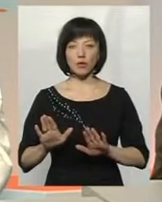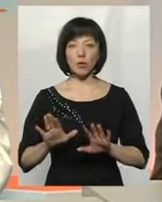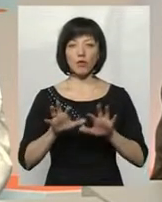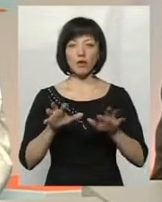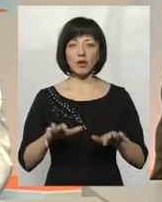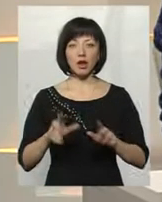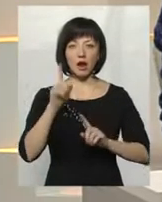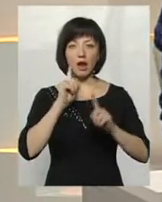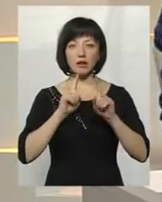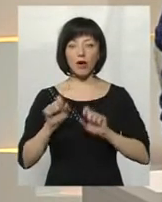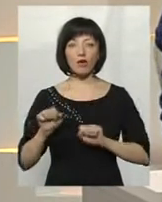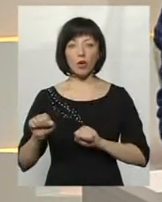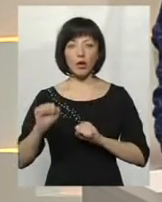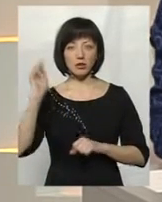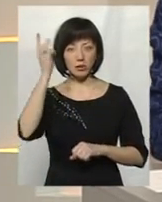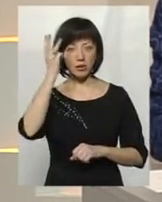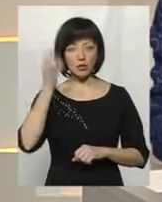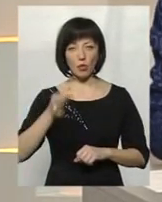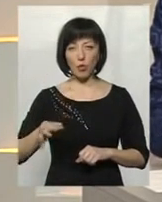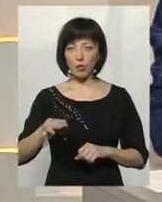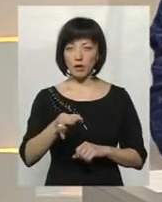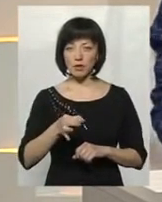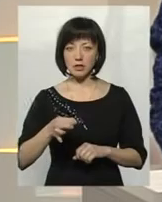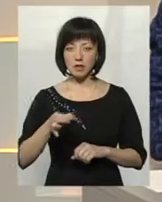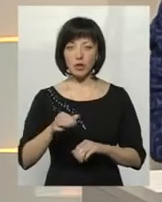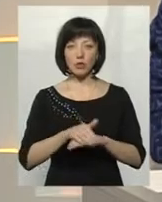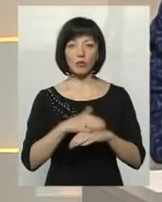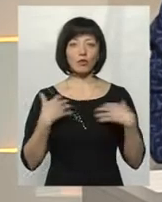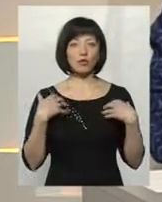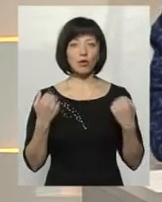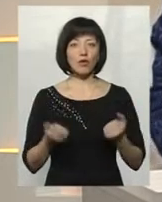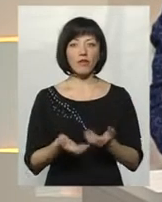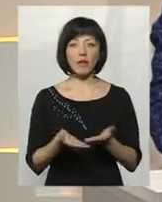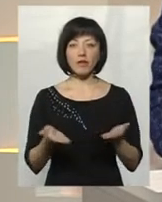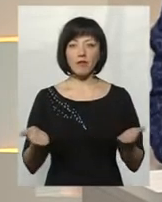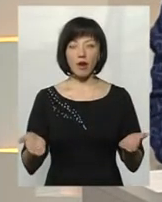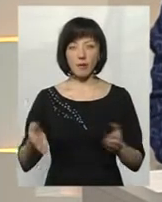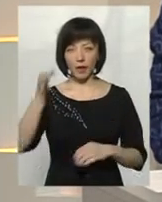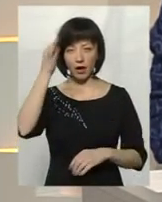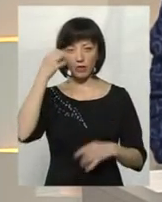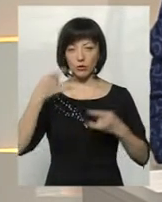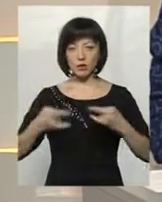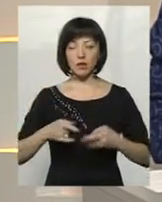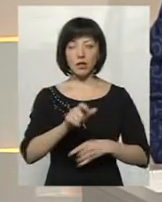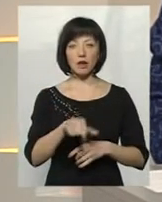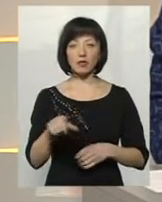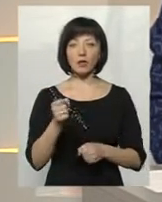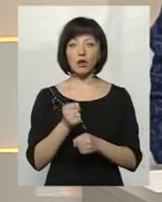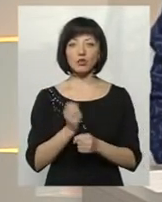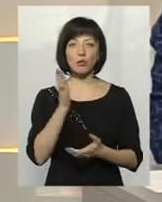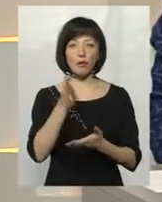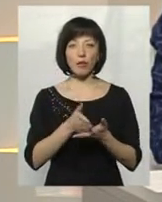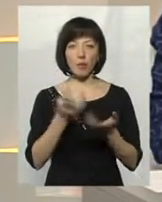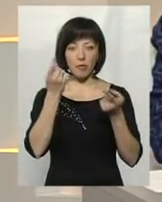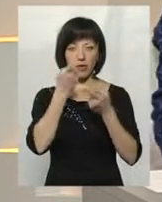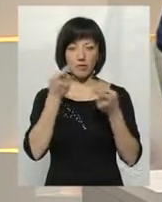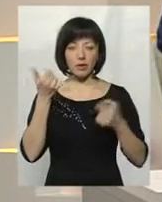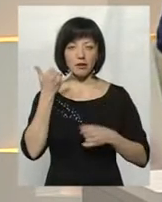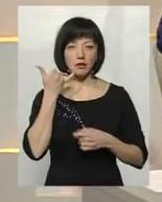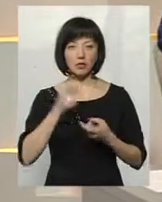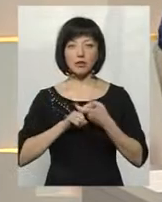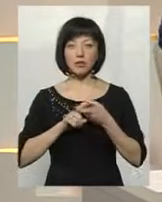заступником голови ради адвокатів Хмельницької області. Доброго здоров'я вам. Нагадую телеглядачам, що ми працюємо в прямому ефірі. Телефон